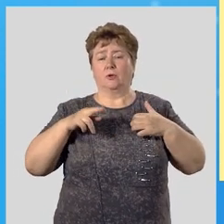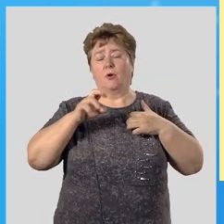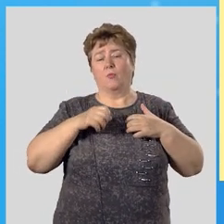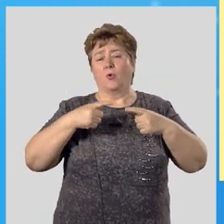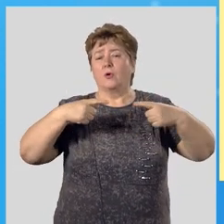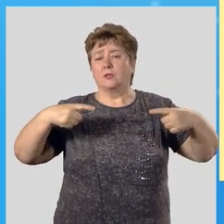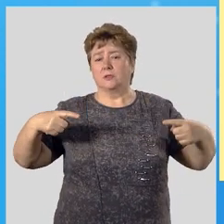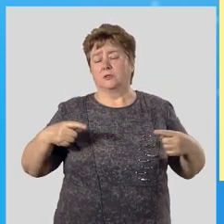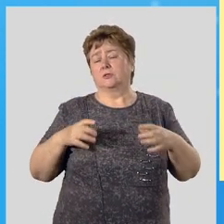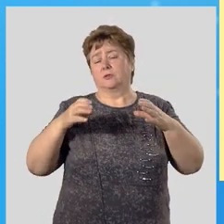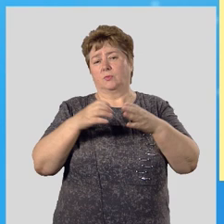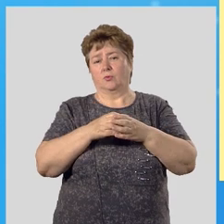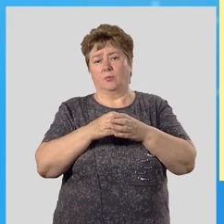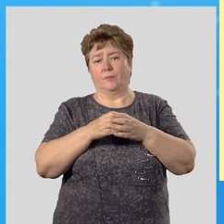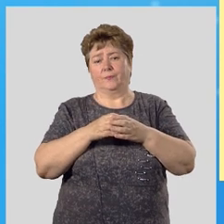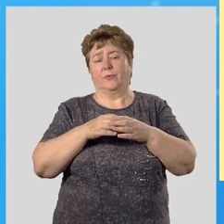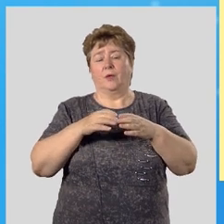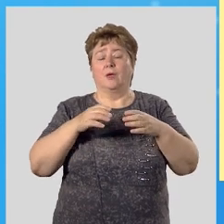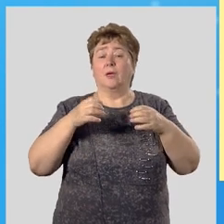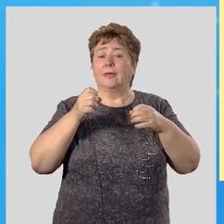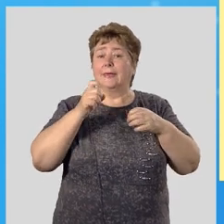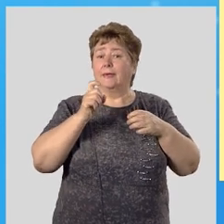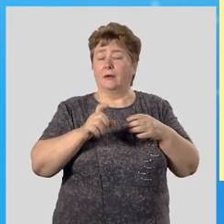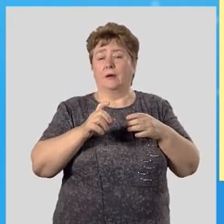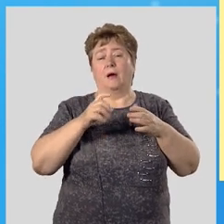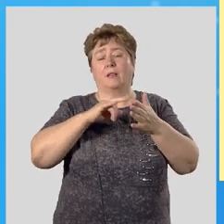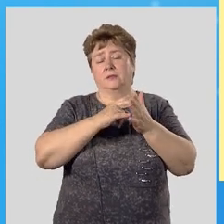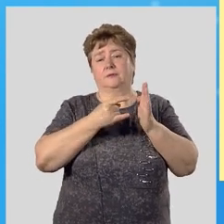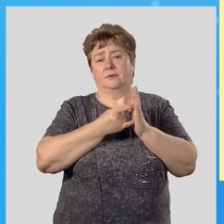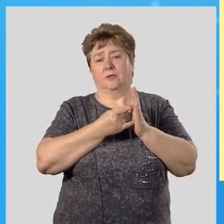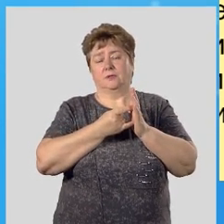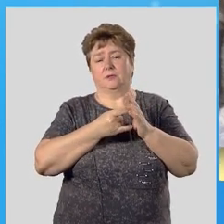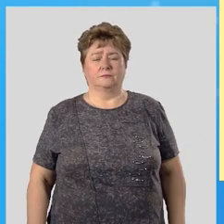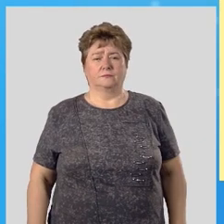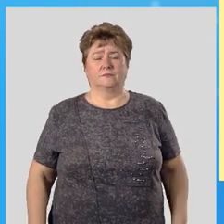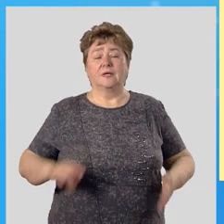по различным группам, то есть их классификация.